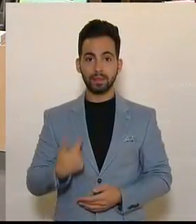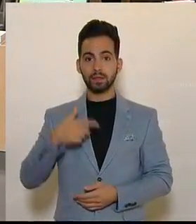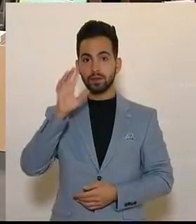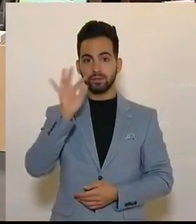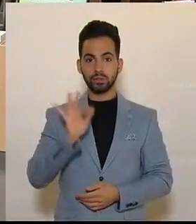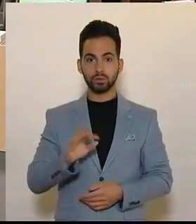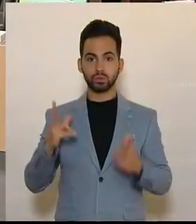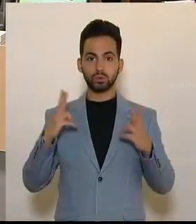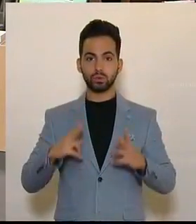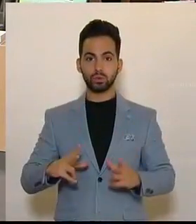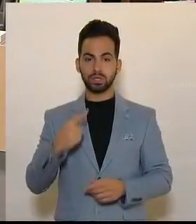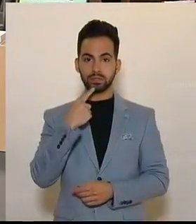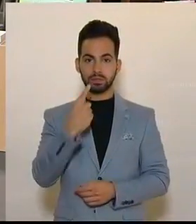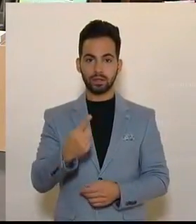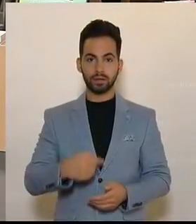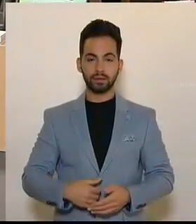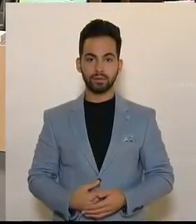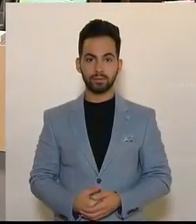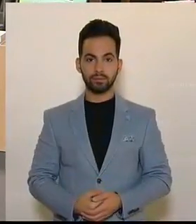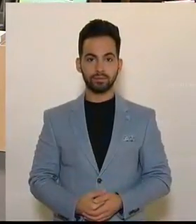versuche es möglichst ruhig zu sagen.